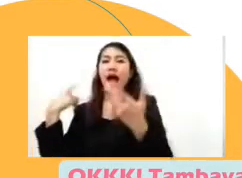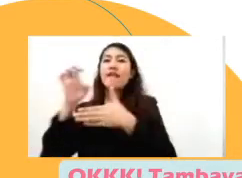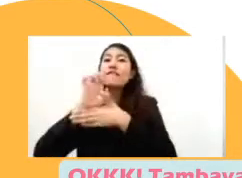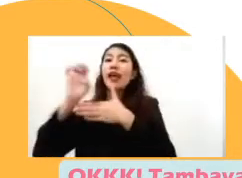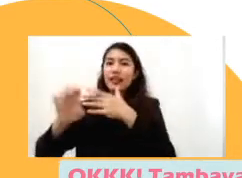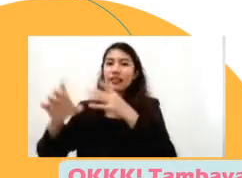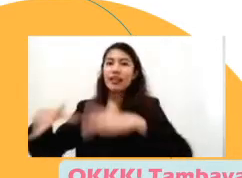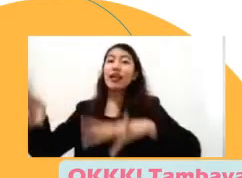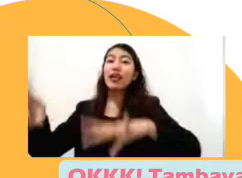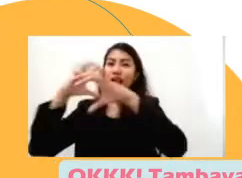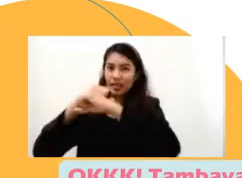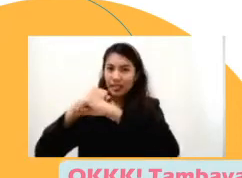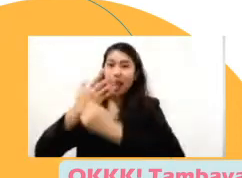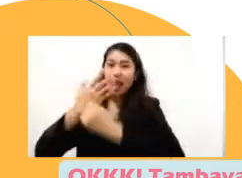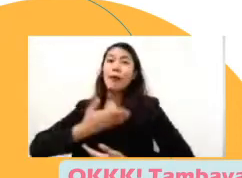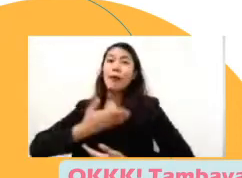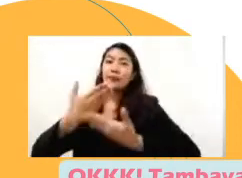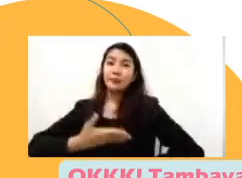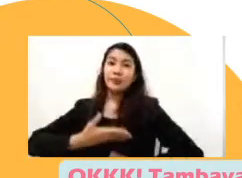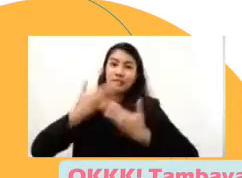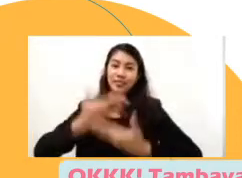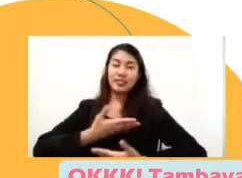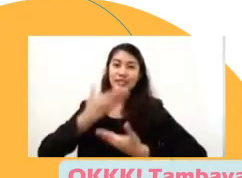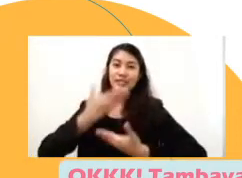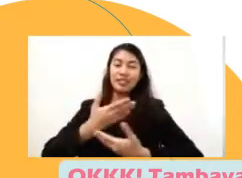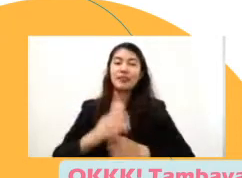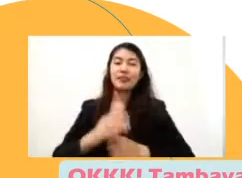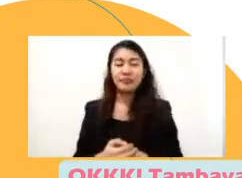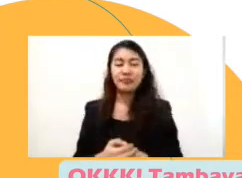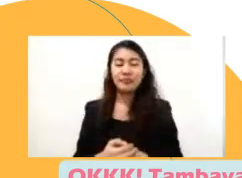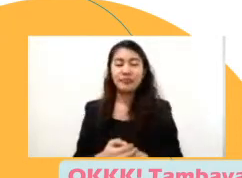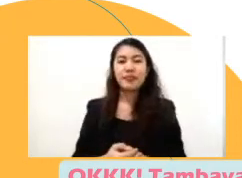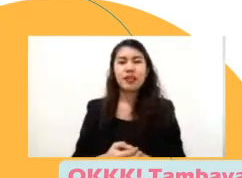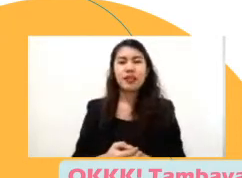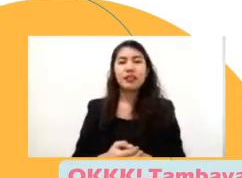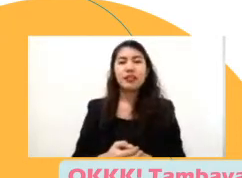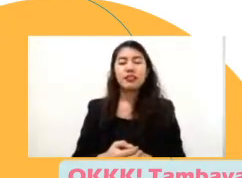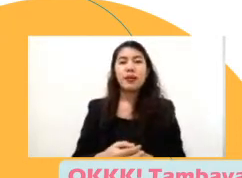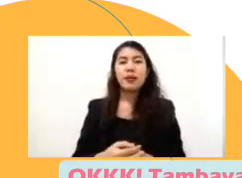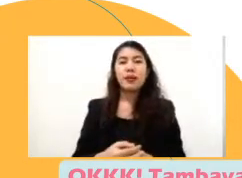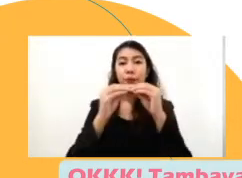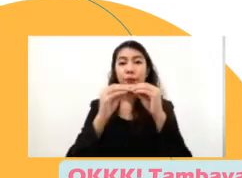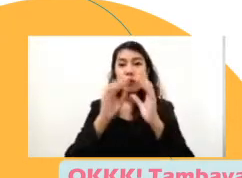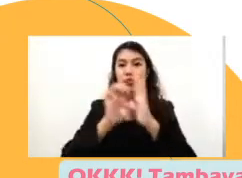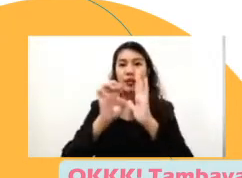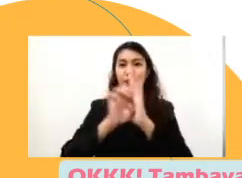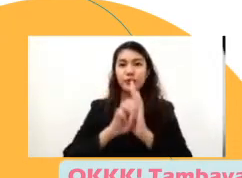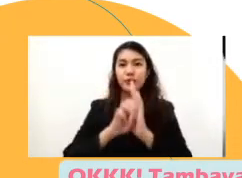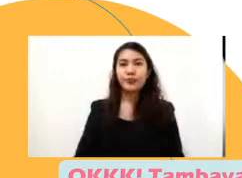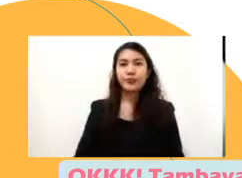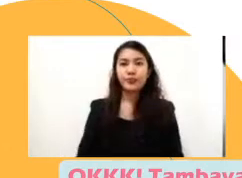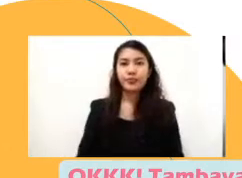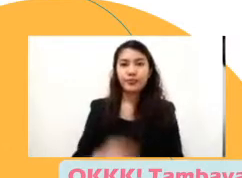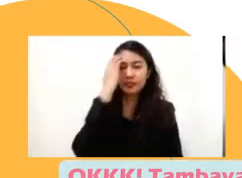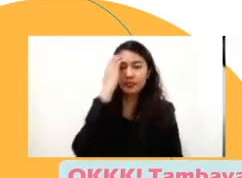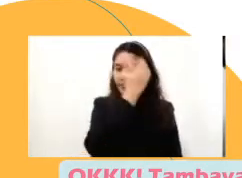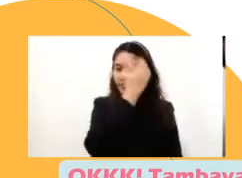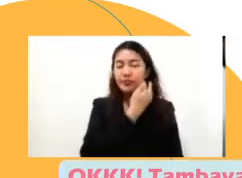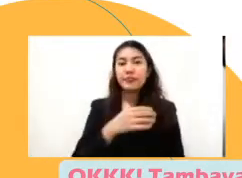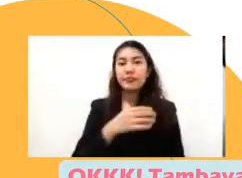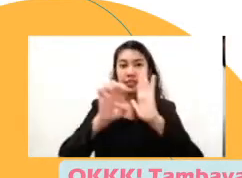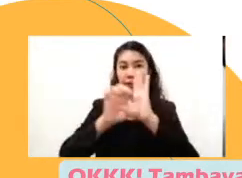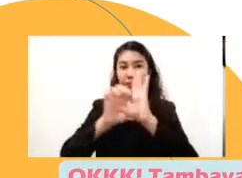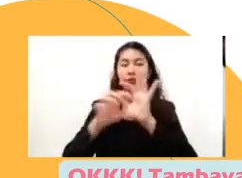yung lyrics ng kanta natin. Sige, magbibigay ako ng examples. Isang example ng lyrics